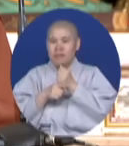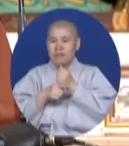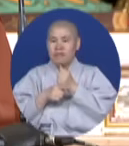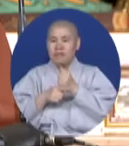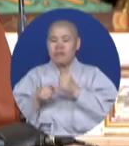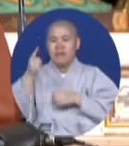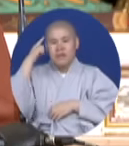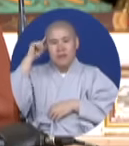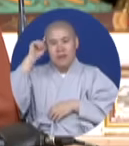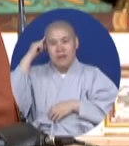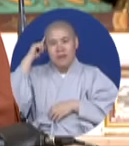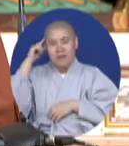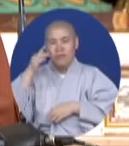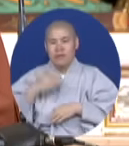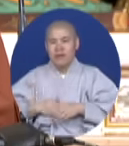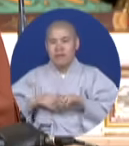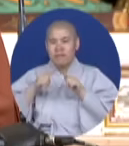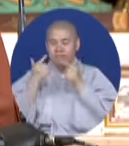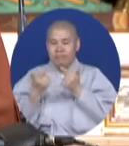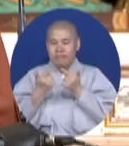그래서 생각으로 아는 게 아니고